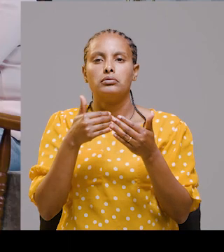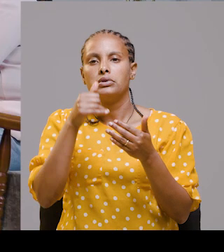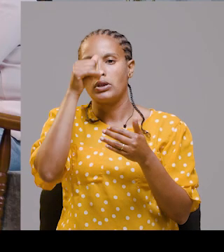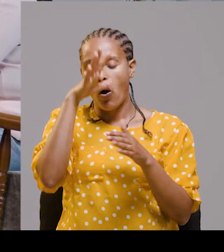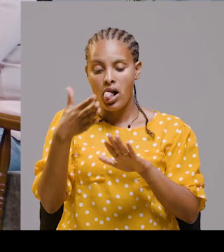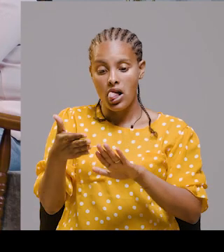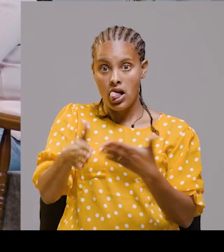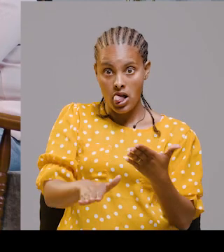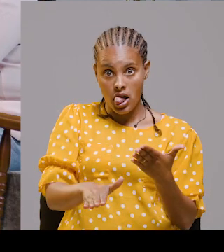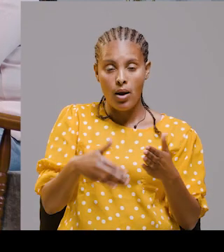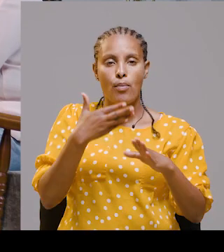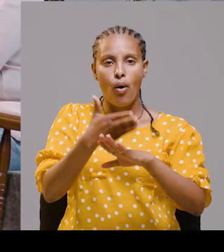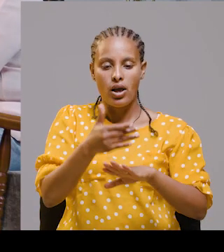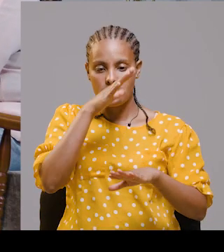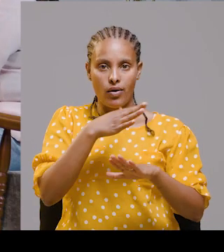ካጡ በኋላ